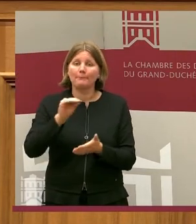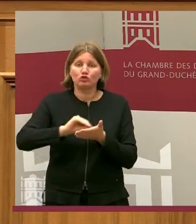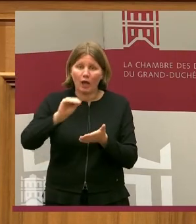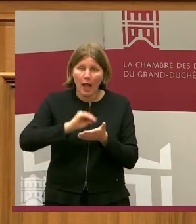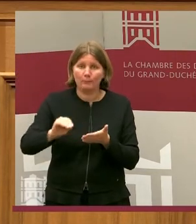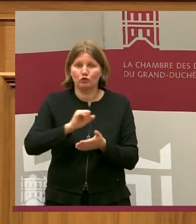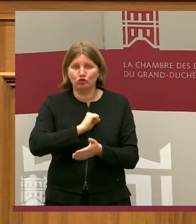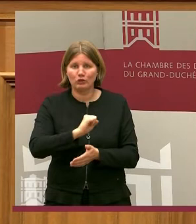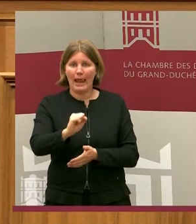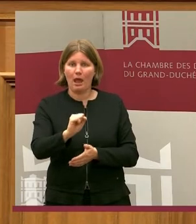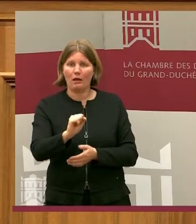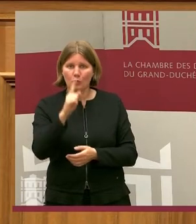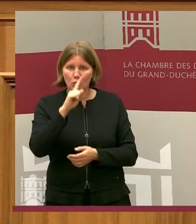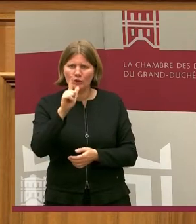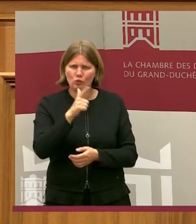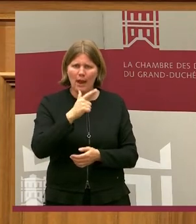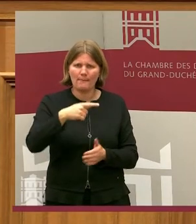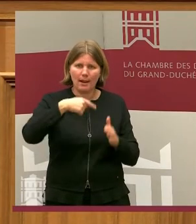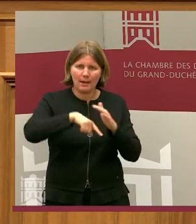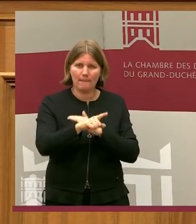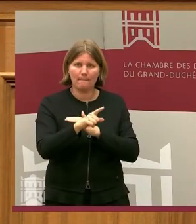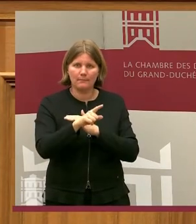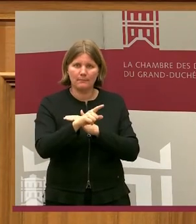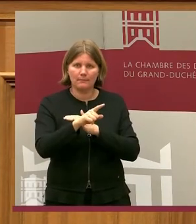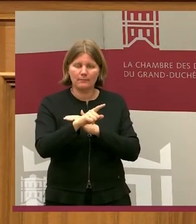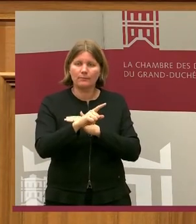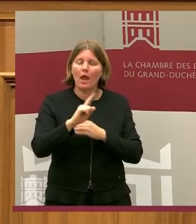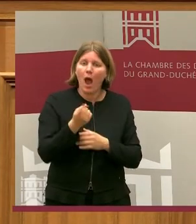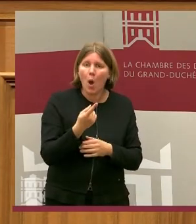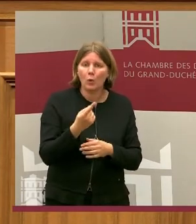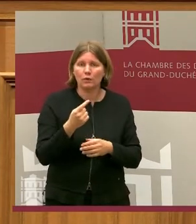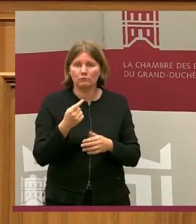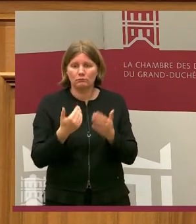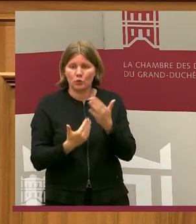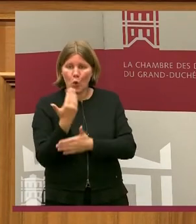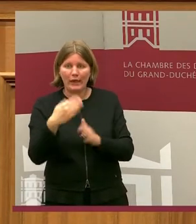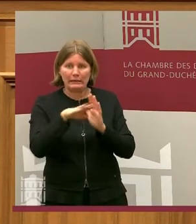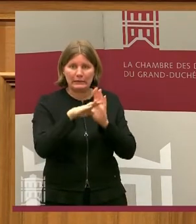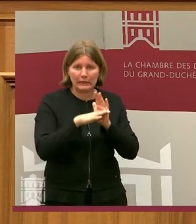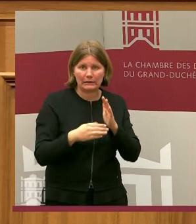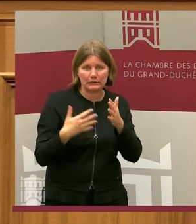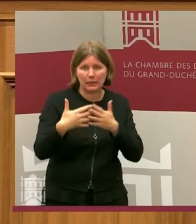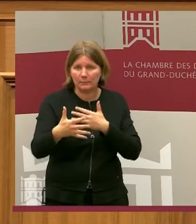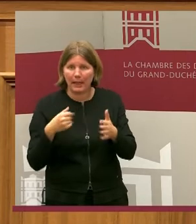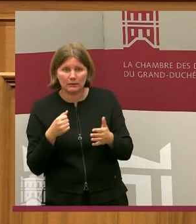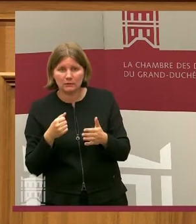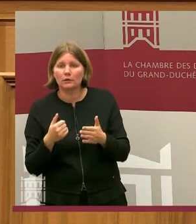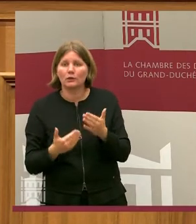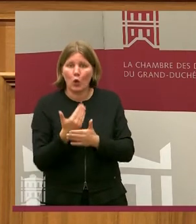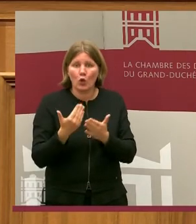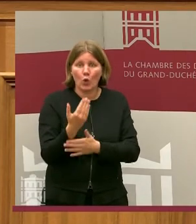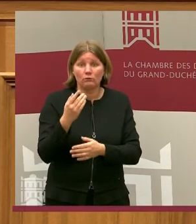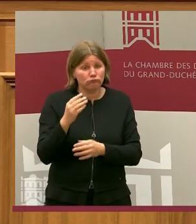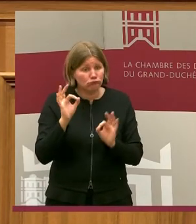Ein Gesetz für interkulturelles Zusammenleben. Eine Erneuerung vom Transparenzgesetz. Ja, das klingt gut. Mit